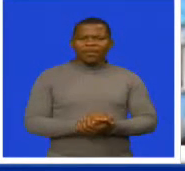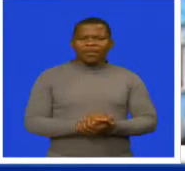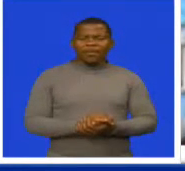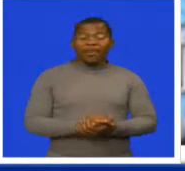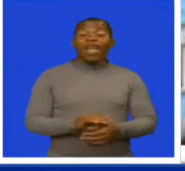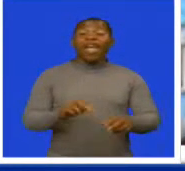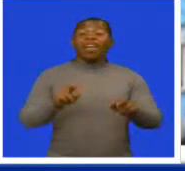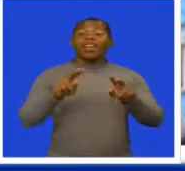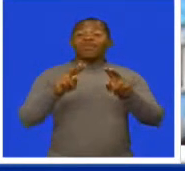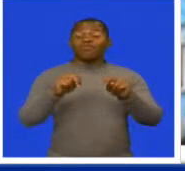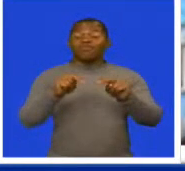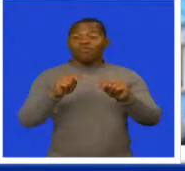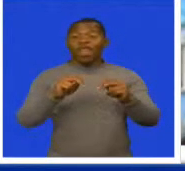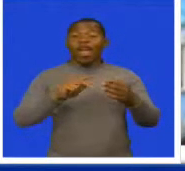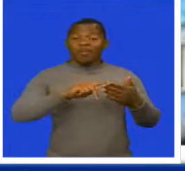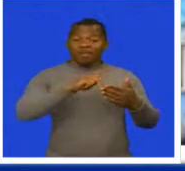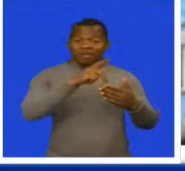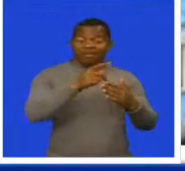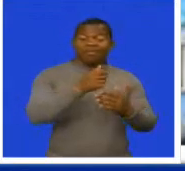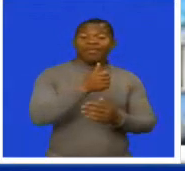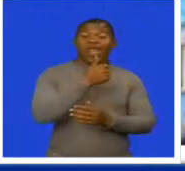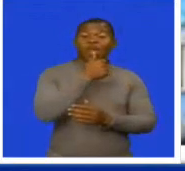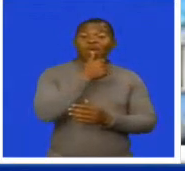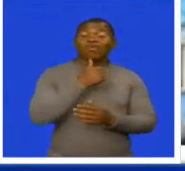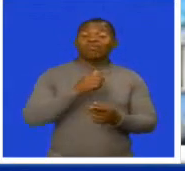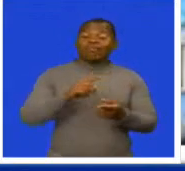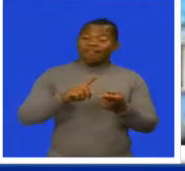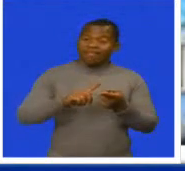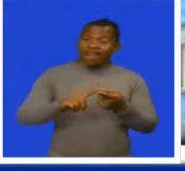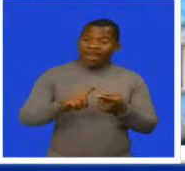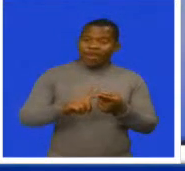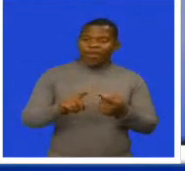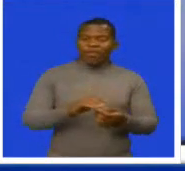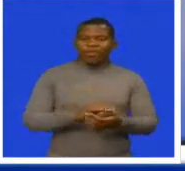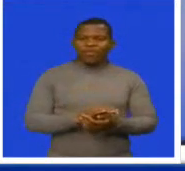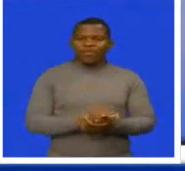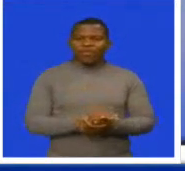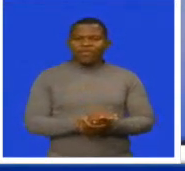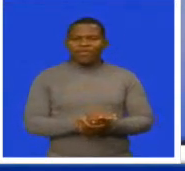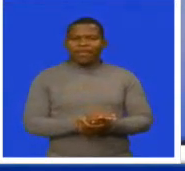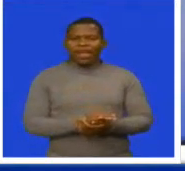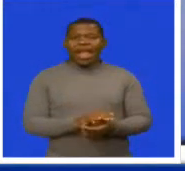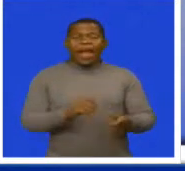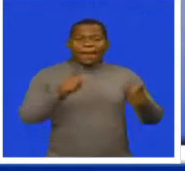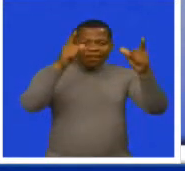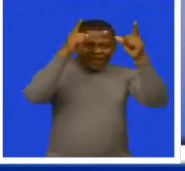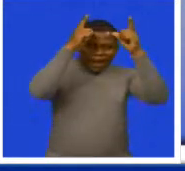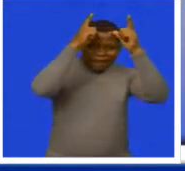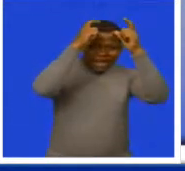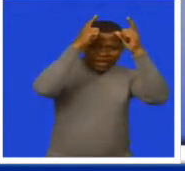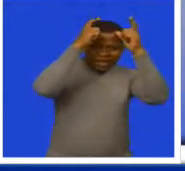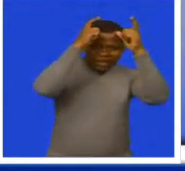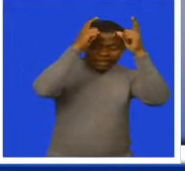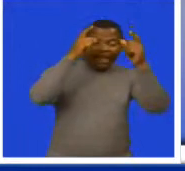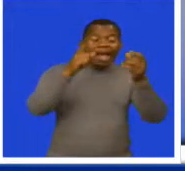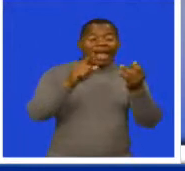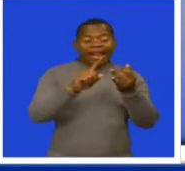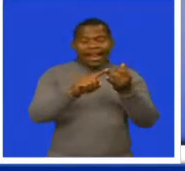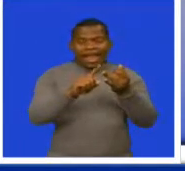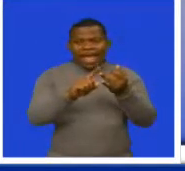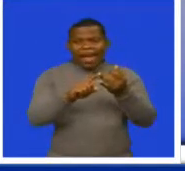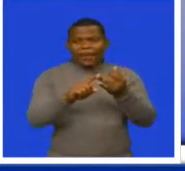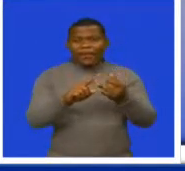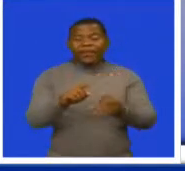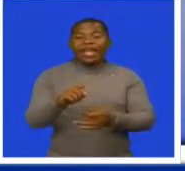mdlalo. IManchester United kanye neCity wona angilamanye alamacembu langeke abe nebalandzeli emidlalweni yawo yasekhaya, njengoba wona